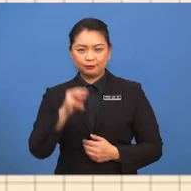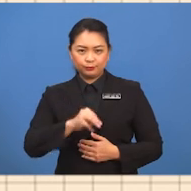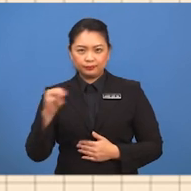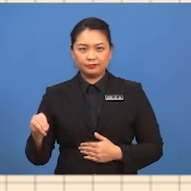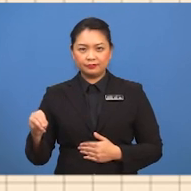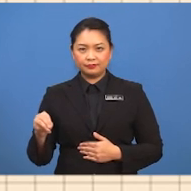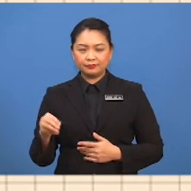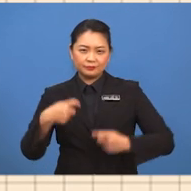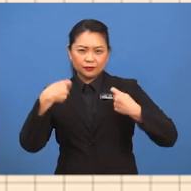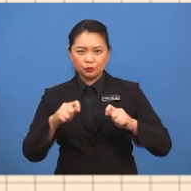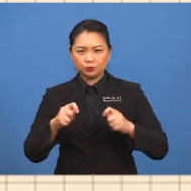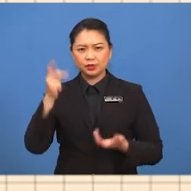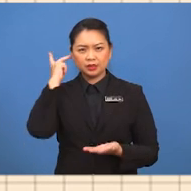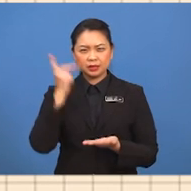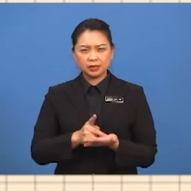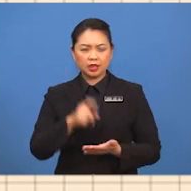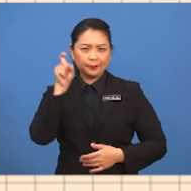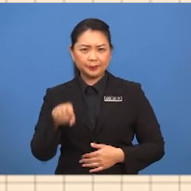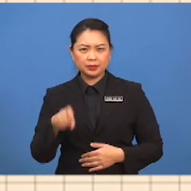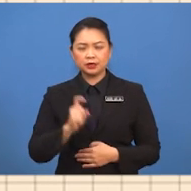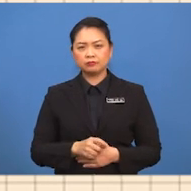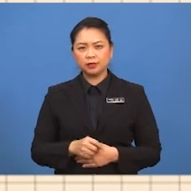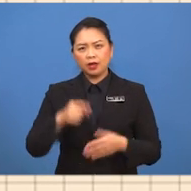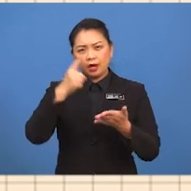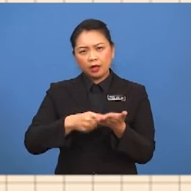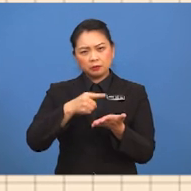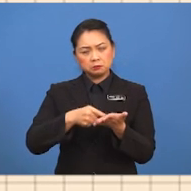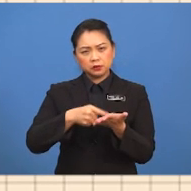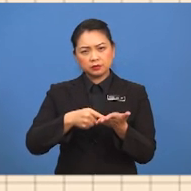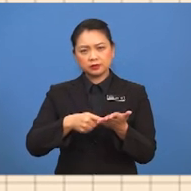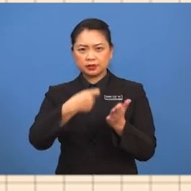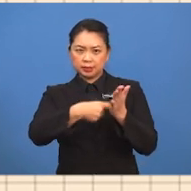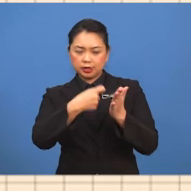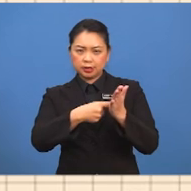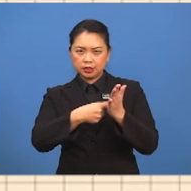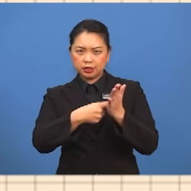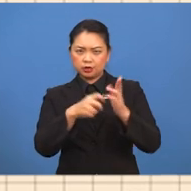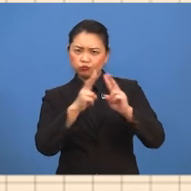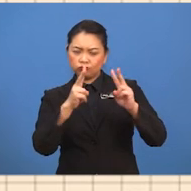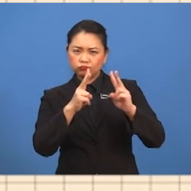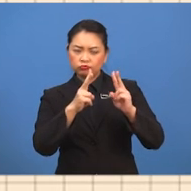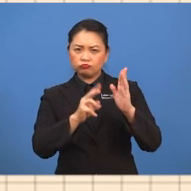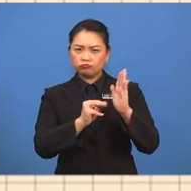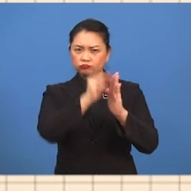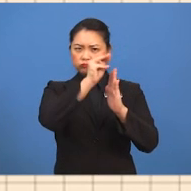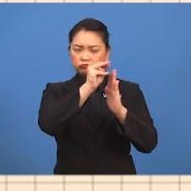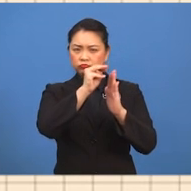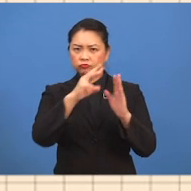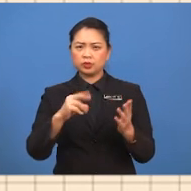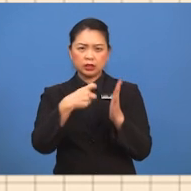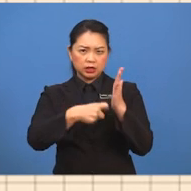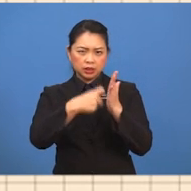Murid-murid, cuba kenal pasti. Apakah nilai maksimum dan nilai